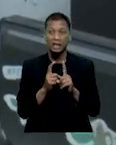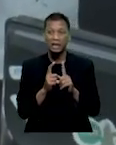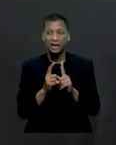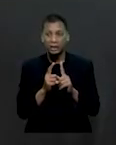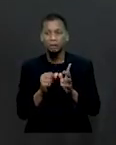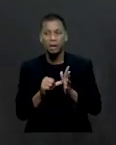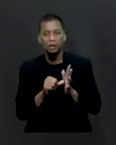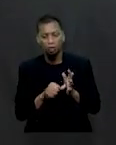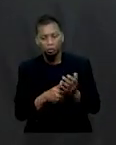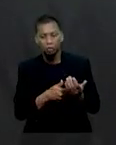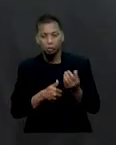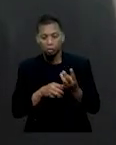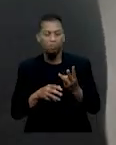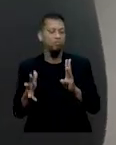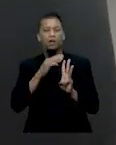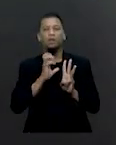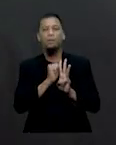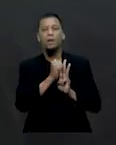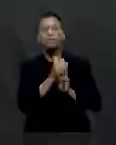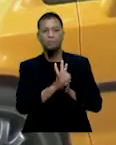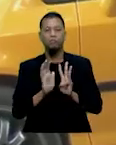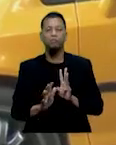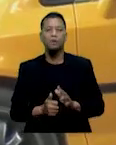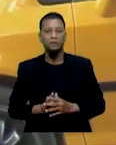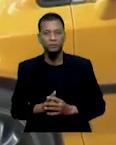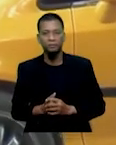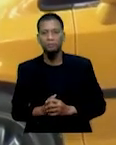bayi. Dari Batam, Kepulauan Riau, Gusti Yenosa, iNews, melaporkan.